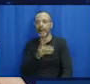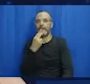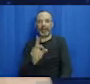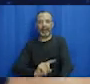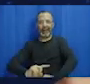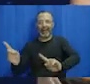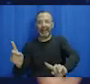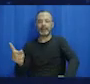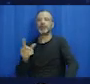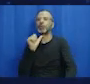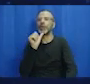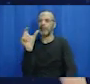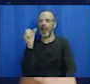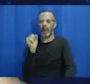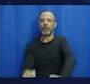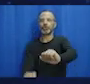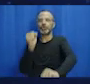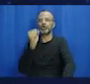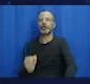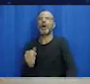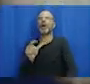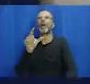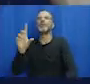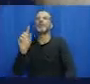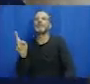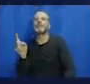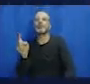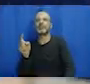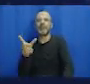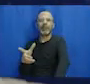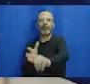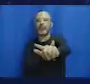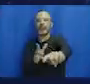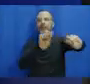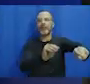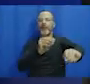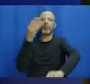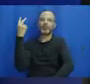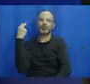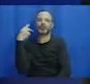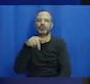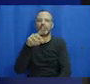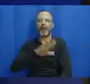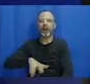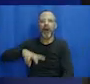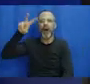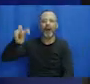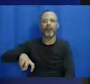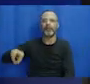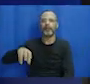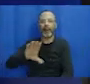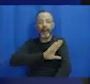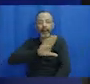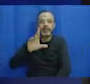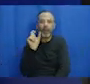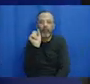والا بديش اكل جمله صعبه جدا، والا الحل الثاني العاد نحمل السلاح احنا ونروح. ايش اقول لك الان في المجتمع العربي الذي لم يعد